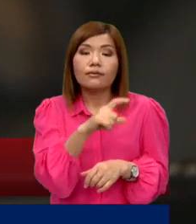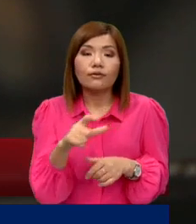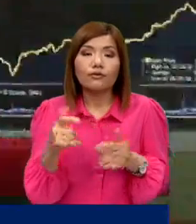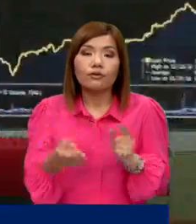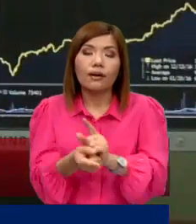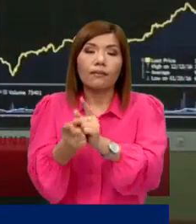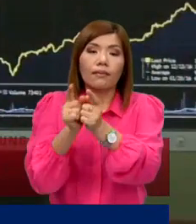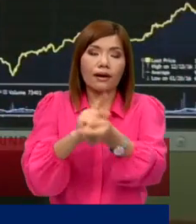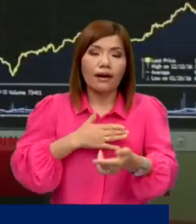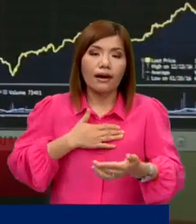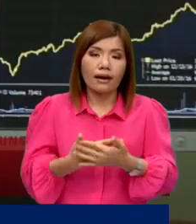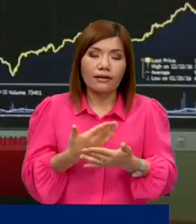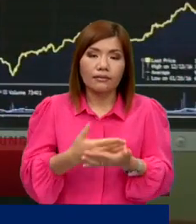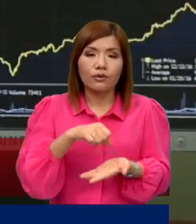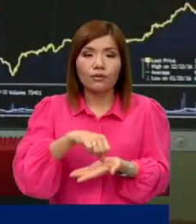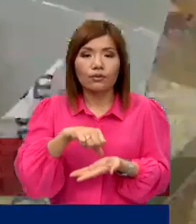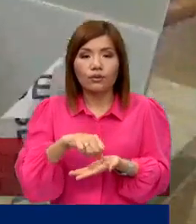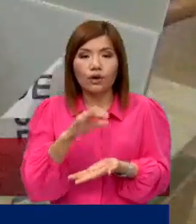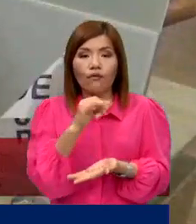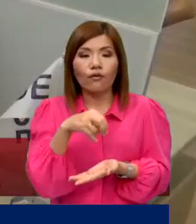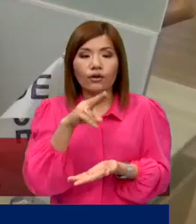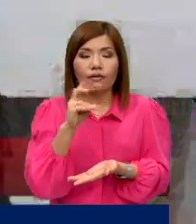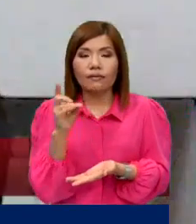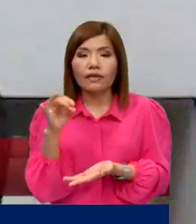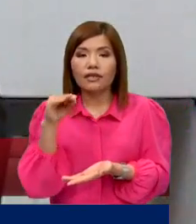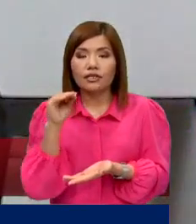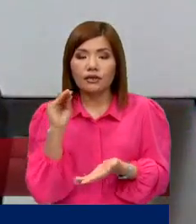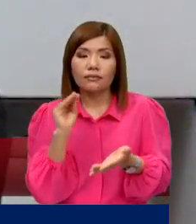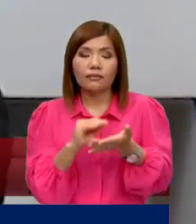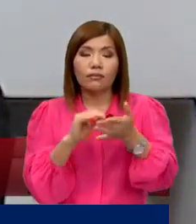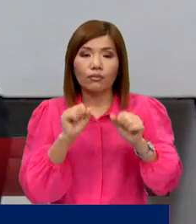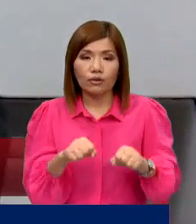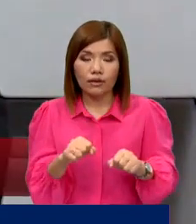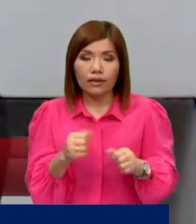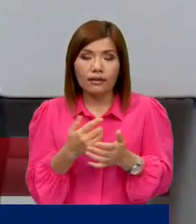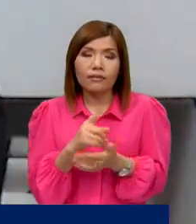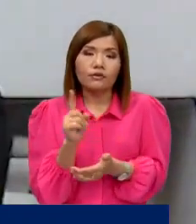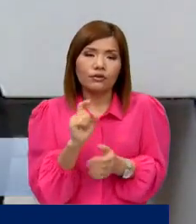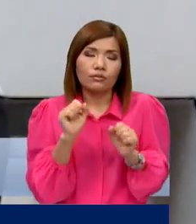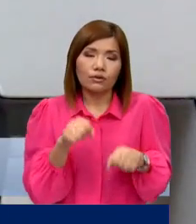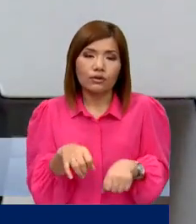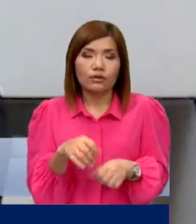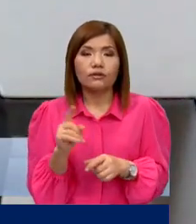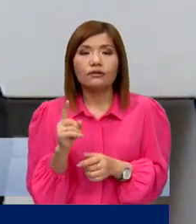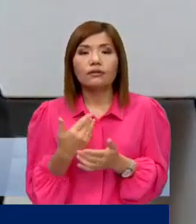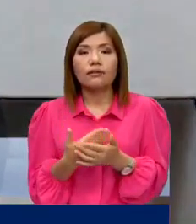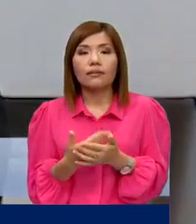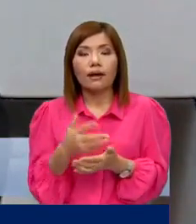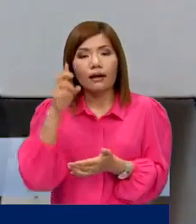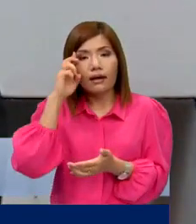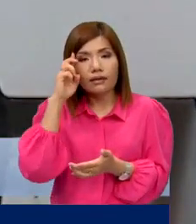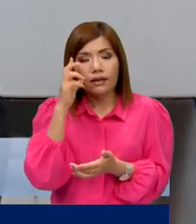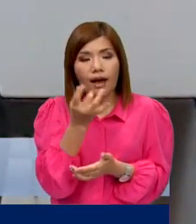перестроиться и принять активное участие на фондовой бирже. Что-то ты вкладываешь, например, там, допустим, в